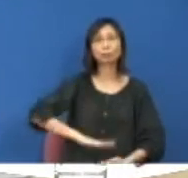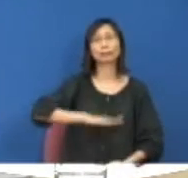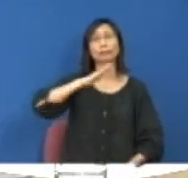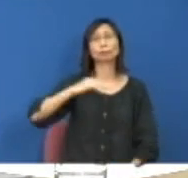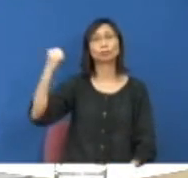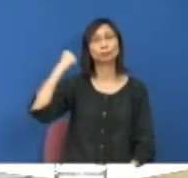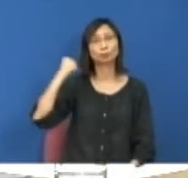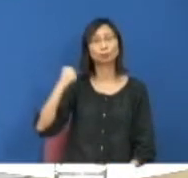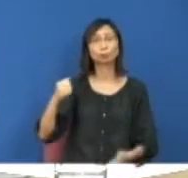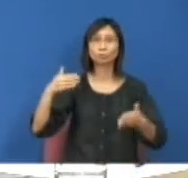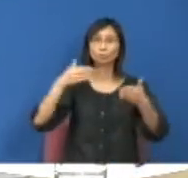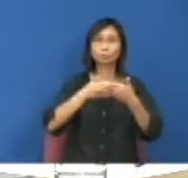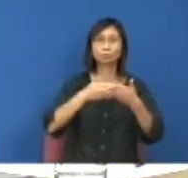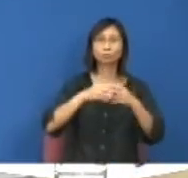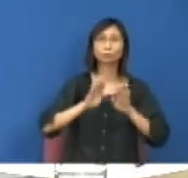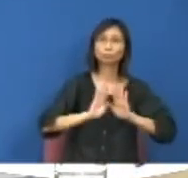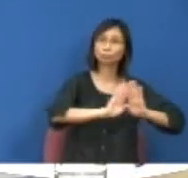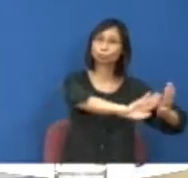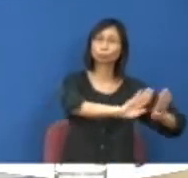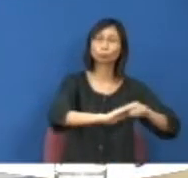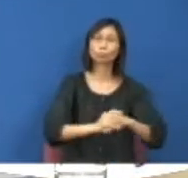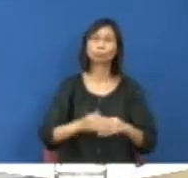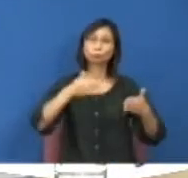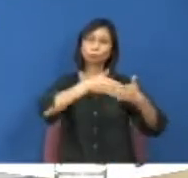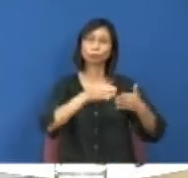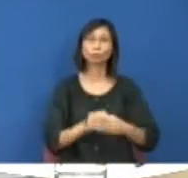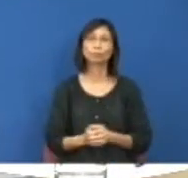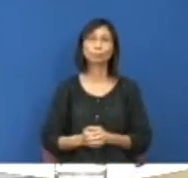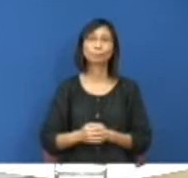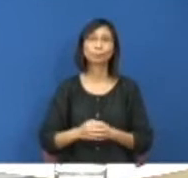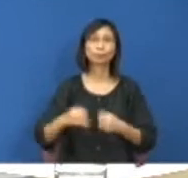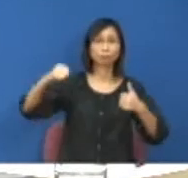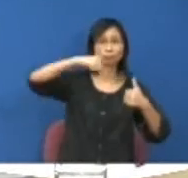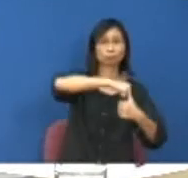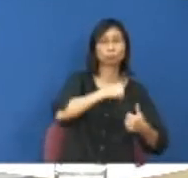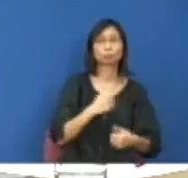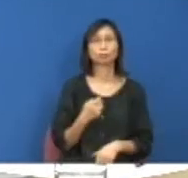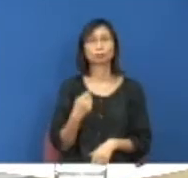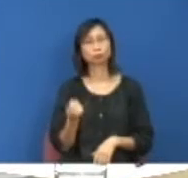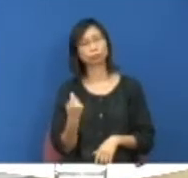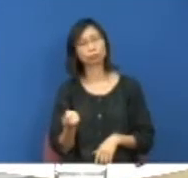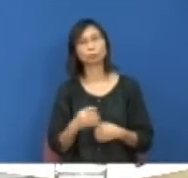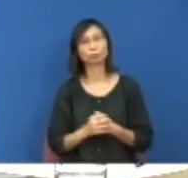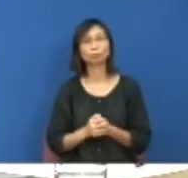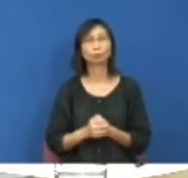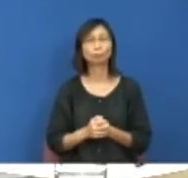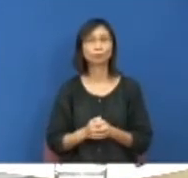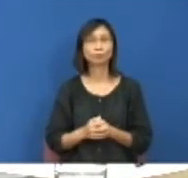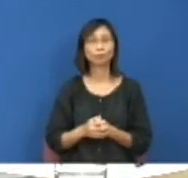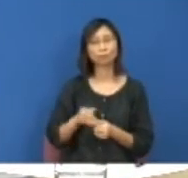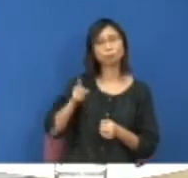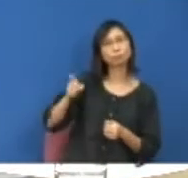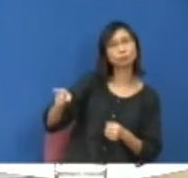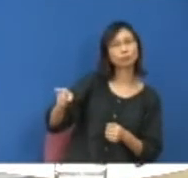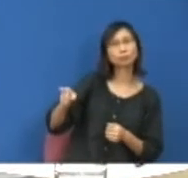咗啲障礙，咁嗰根本唔係暴力嚟噶嘛？暴力係好簡單，就係話用一種。他人不能